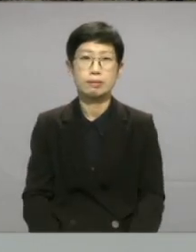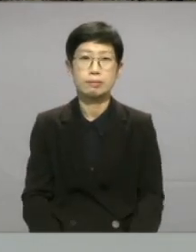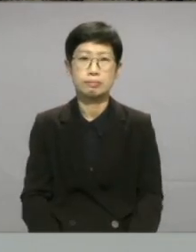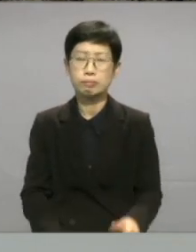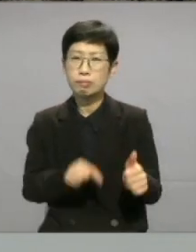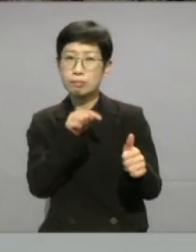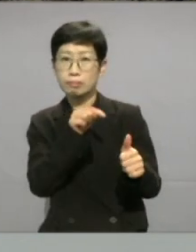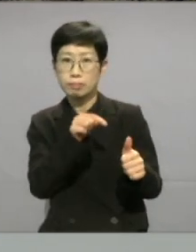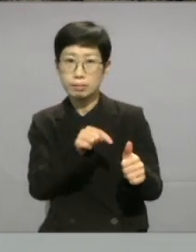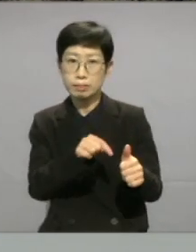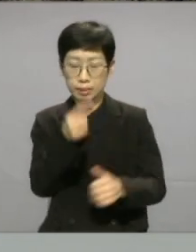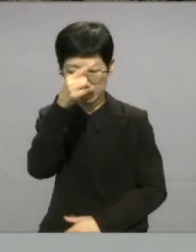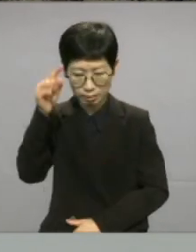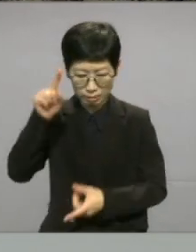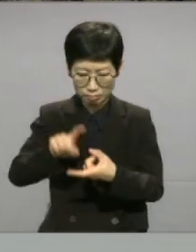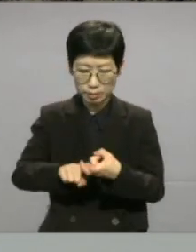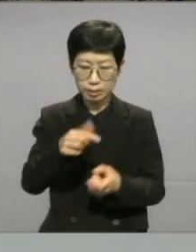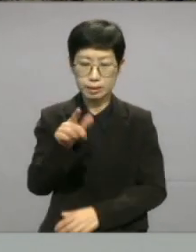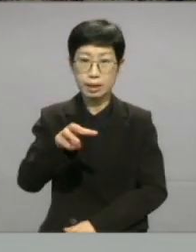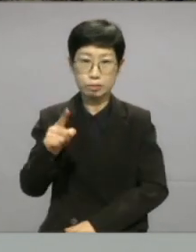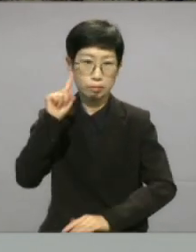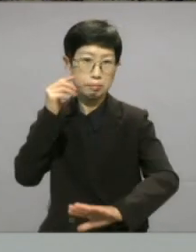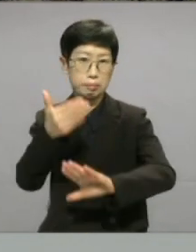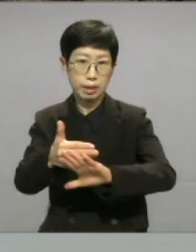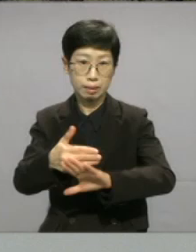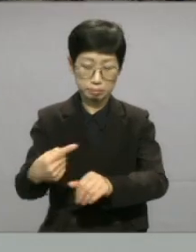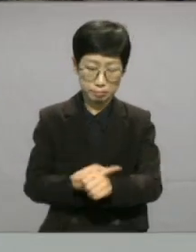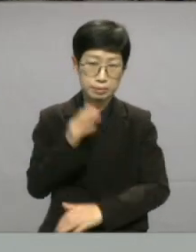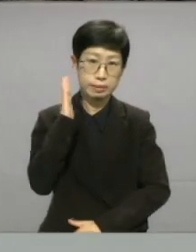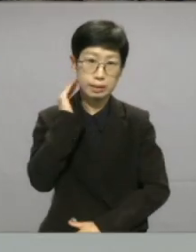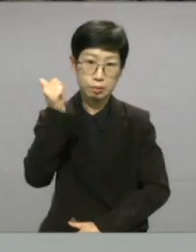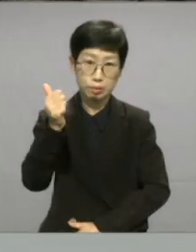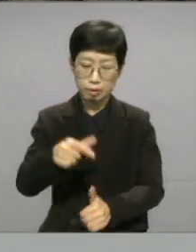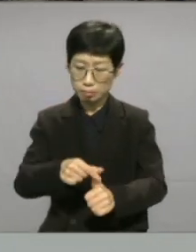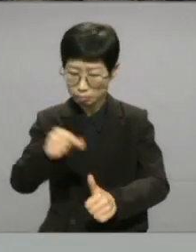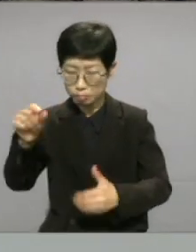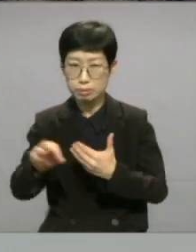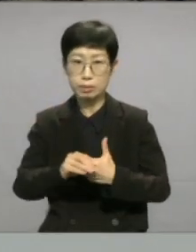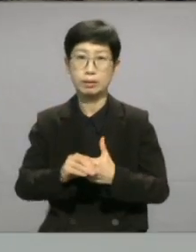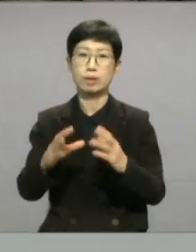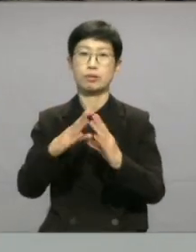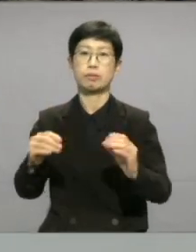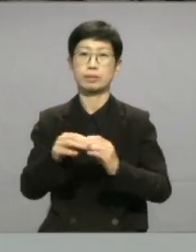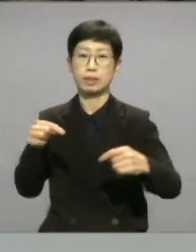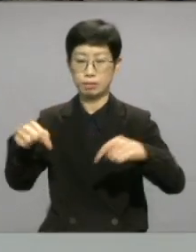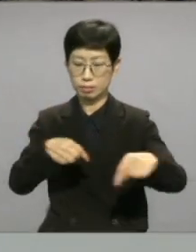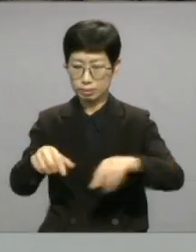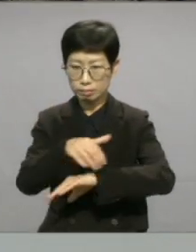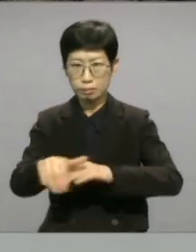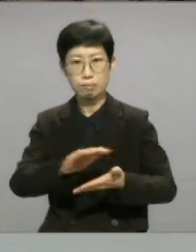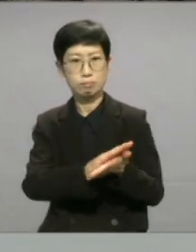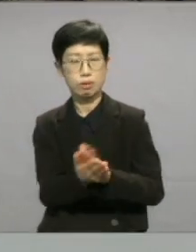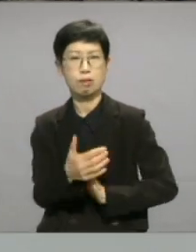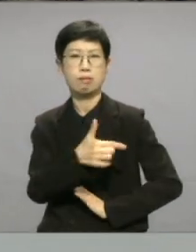제오르 제스쿠는 친러, 반나토를 표명하고 있어 대통령에 당선될 경우 루마니아의 외교 정책에 큰 변화가